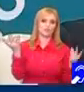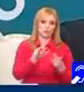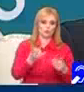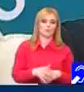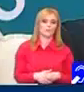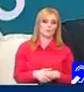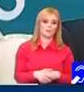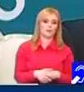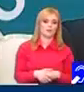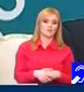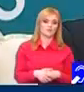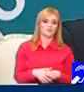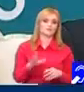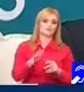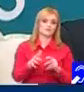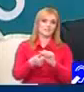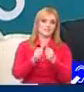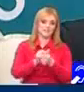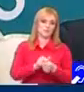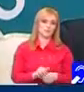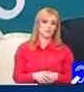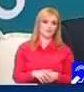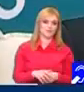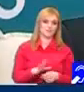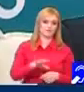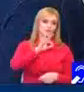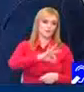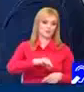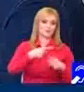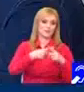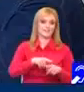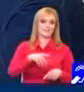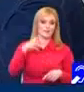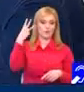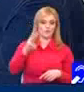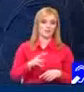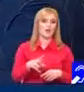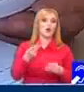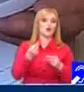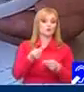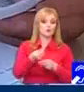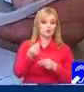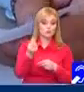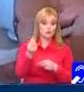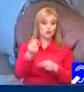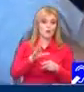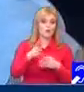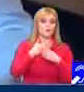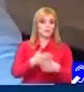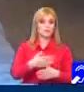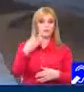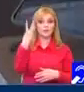subvenției, în schimbul implementării sau aplicării tehnologiilor IT. Suma maximă de subvenționare este de 3 milioane de lei